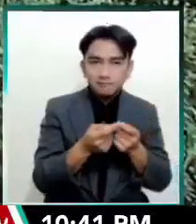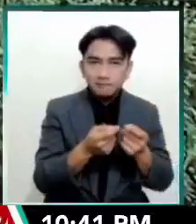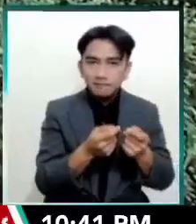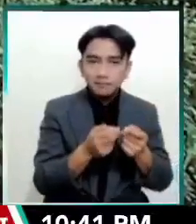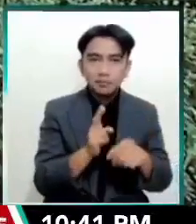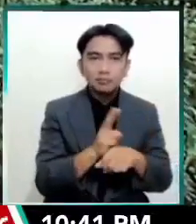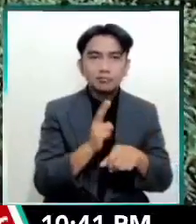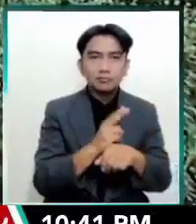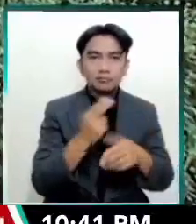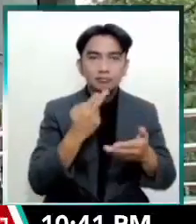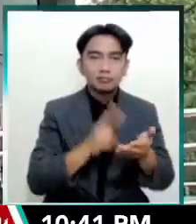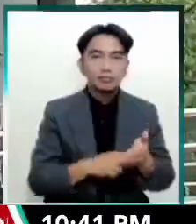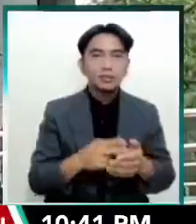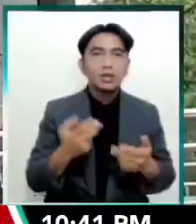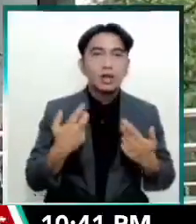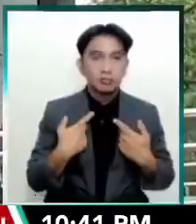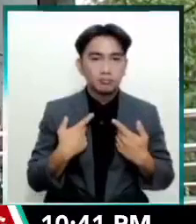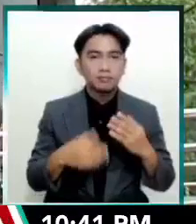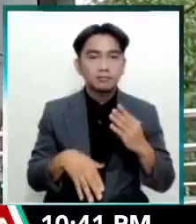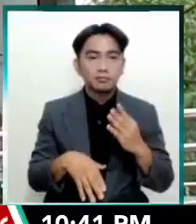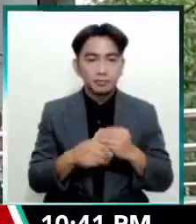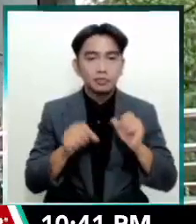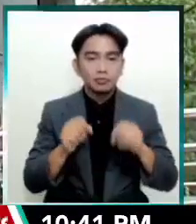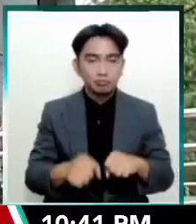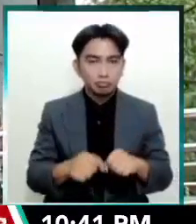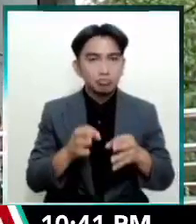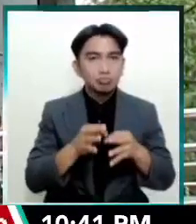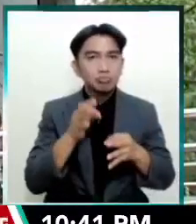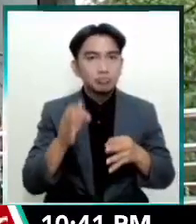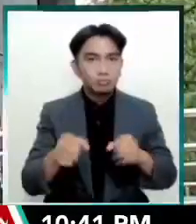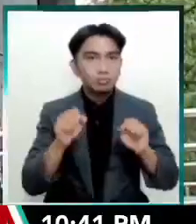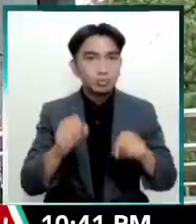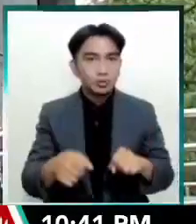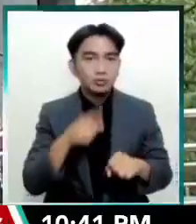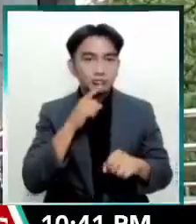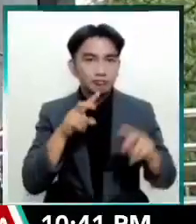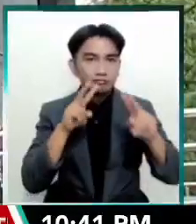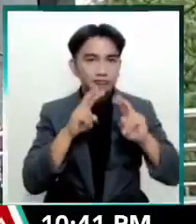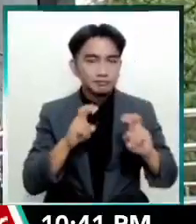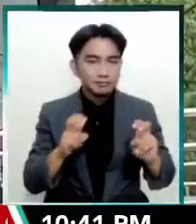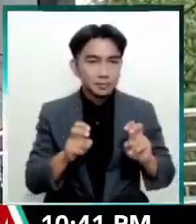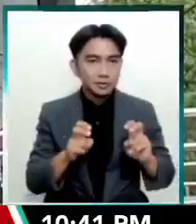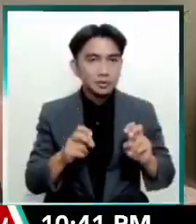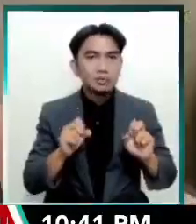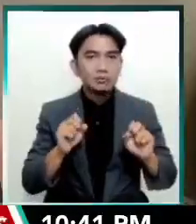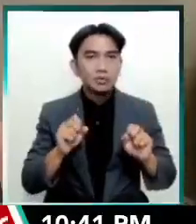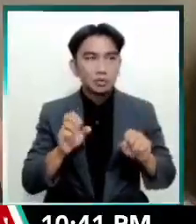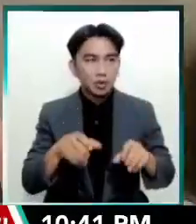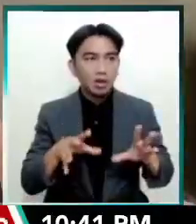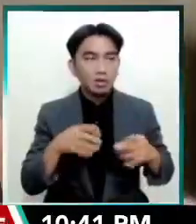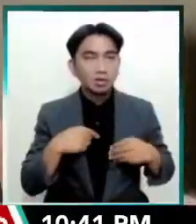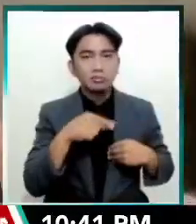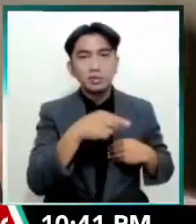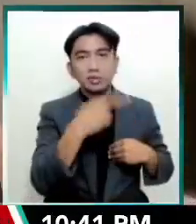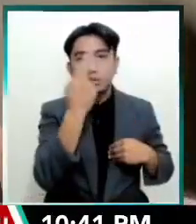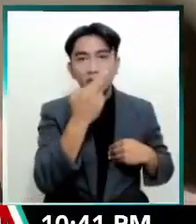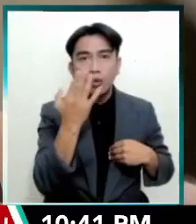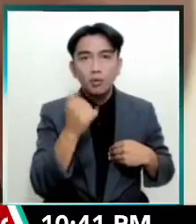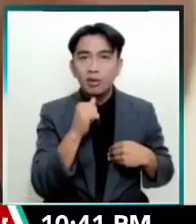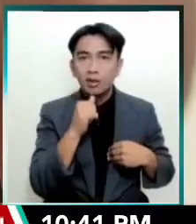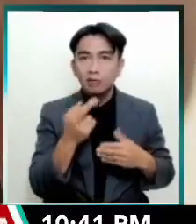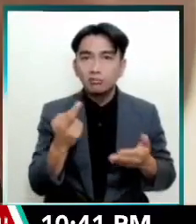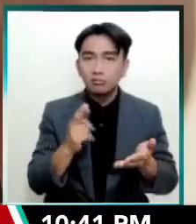na extension at pag-aaralan kung katanggap-tanggap ba ang dahilan ng mga di nakapagpaparehistro. Kung di